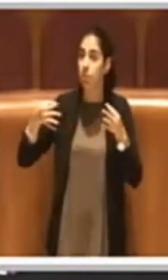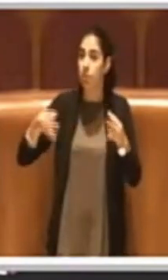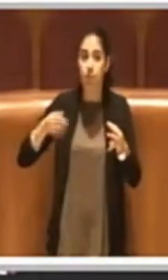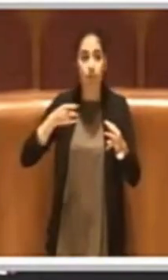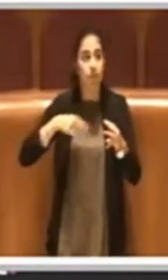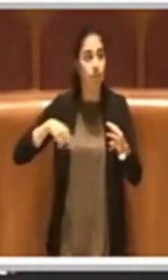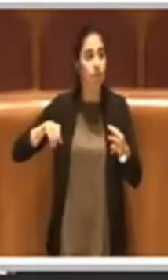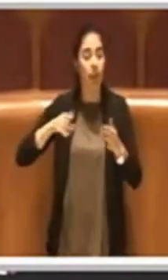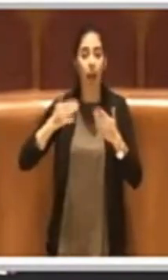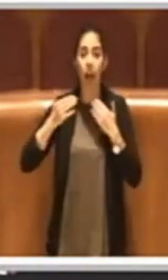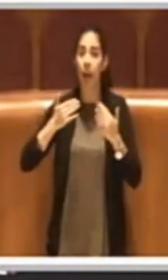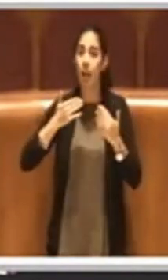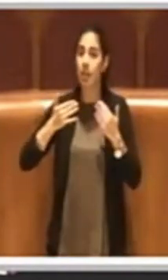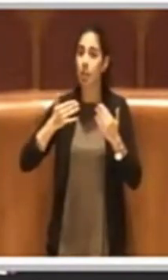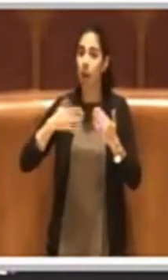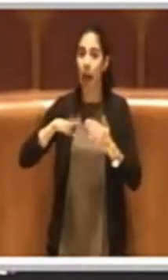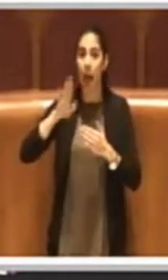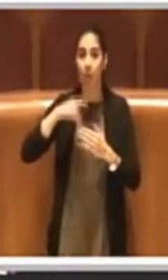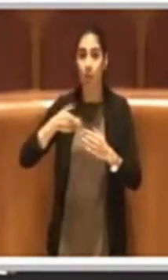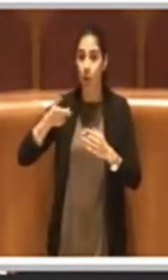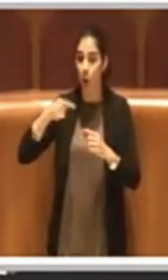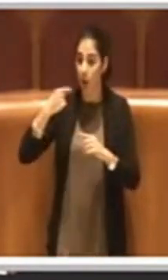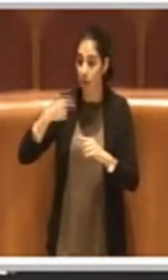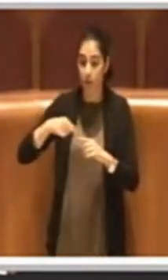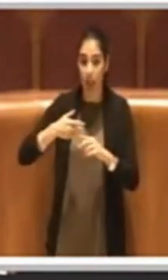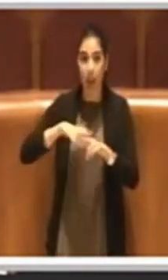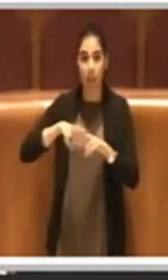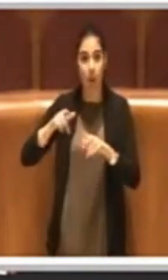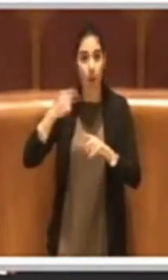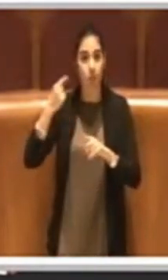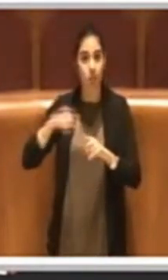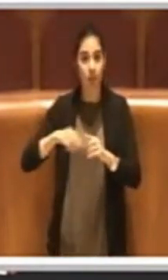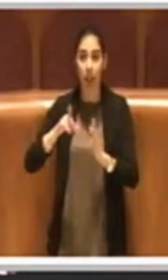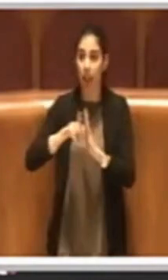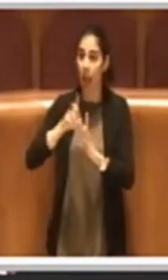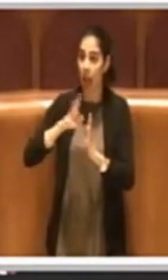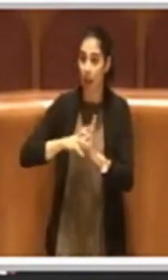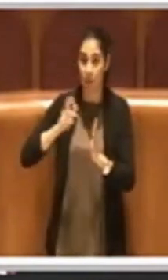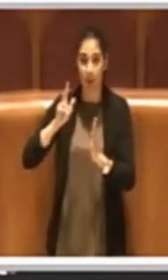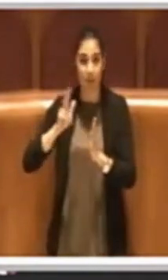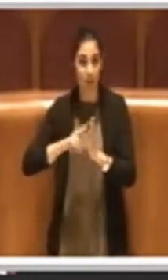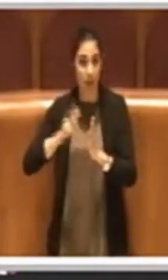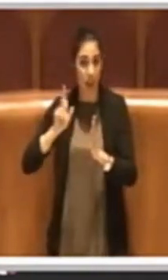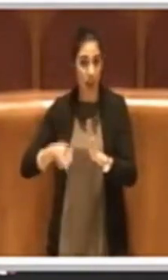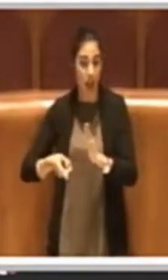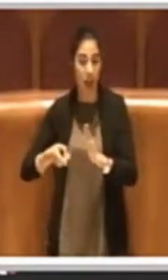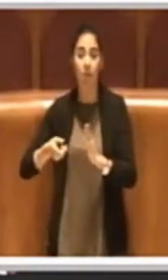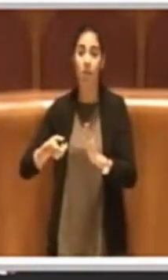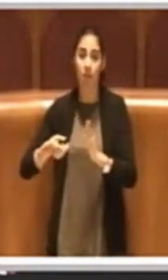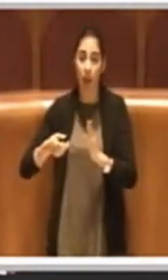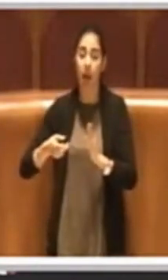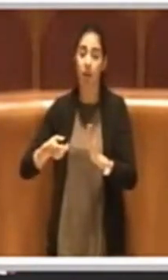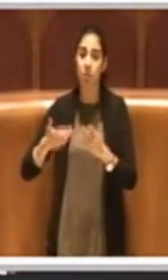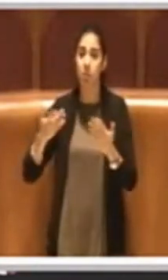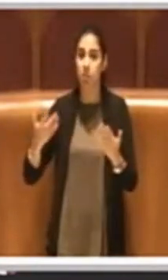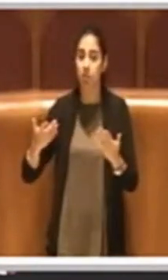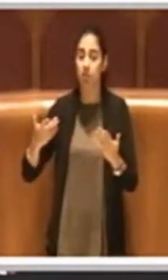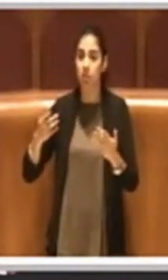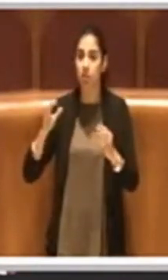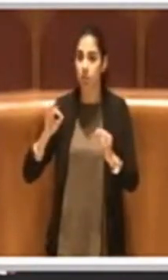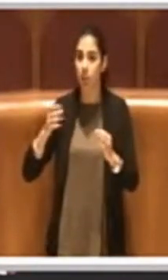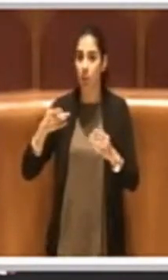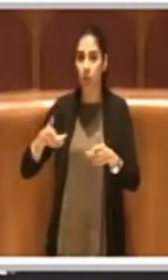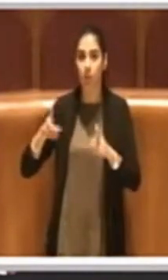quella delibera di fatto di fatto ci ha fatto per prendere del tempo